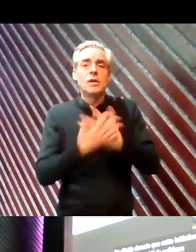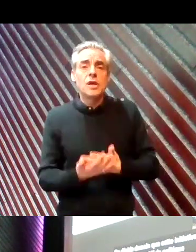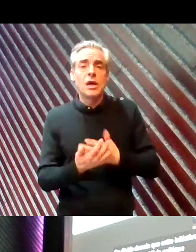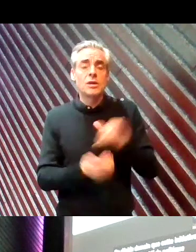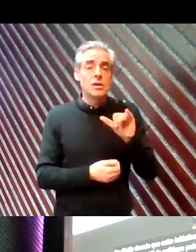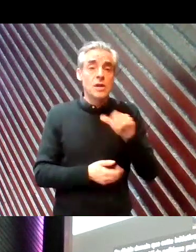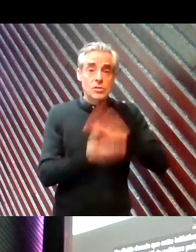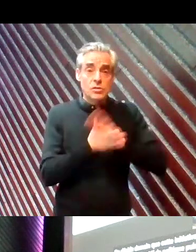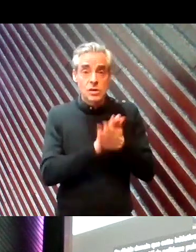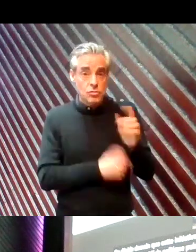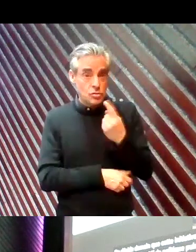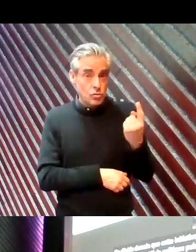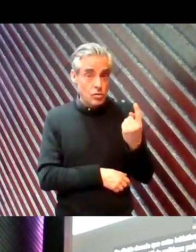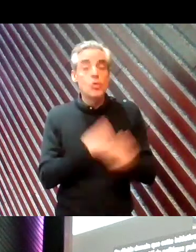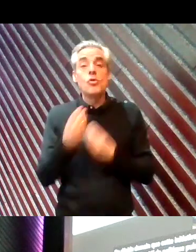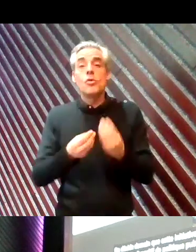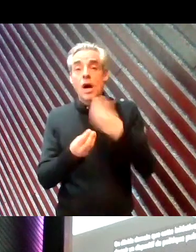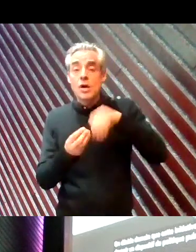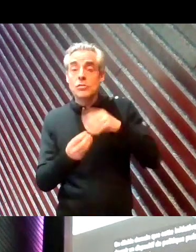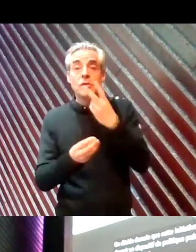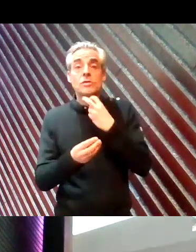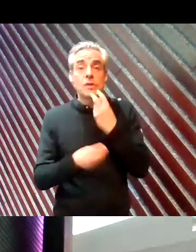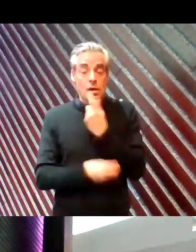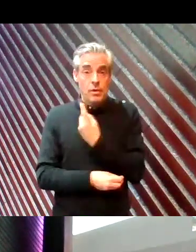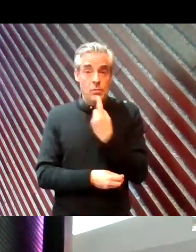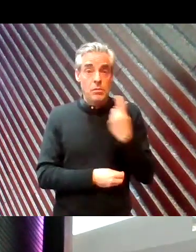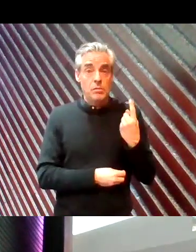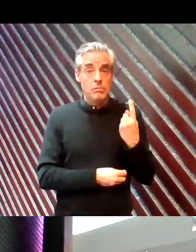Est-ce qu'on met que les associations ou est-ce qu'on met aussi des citoyens ?